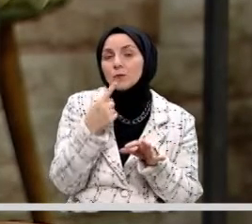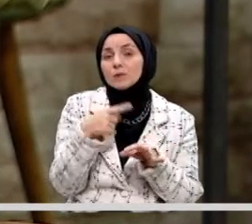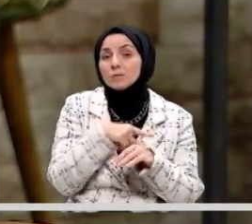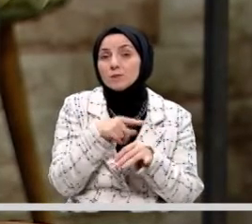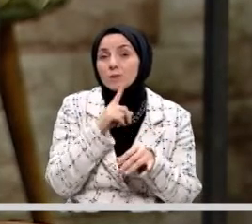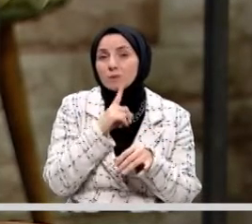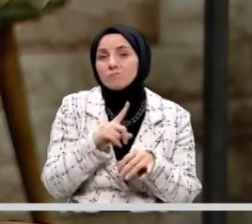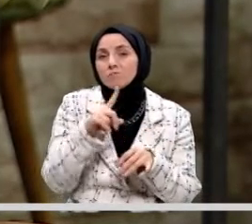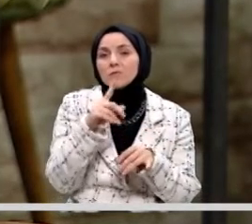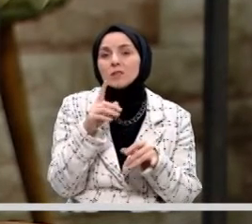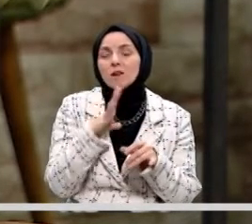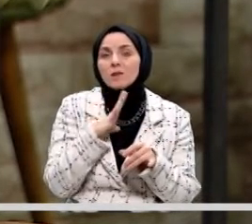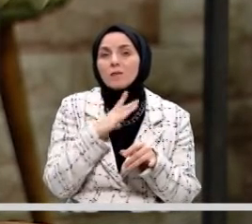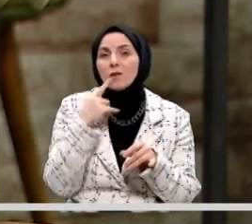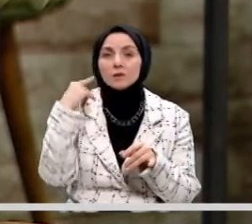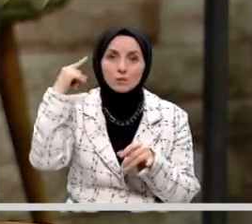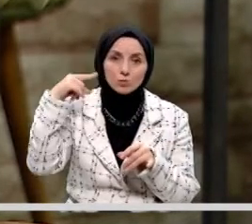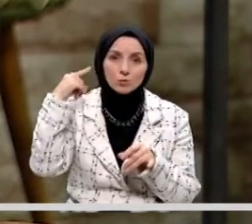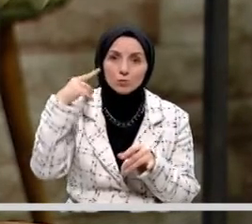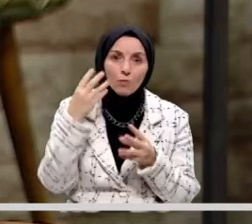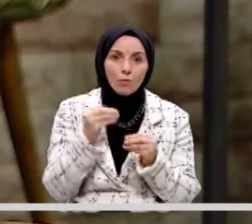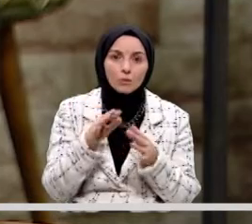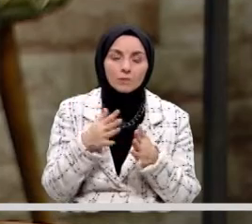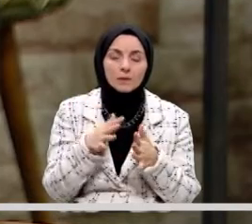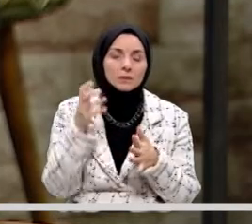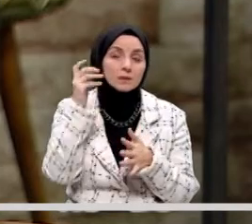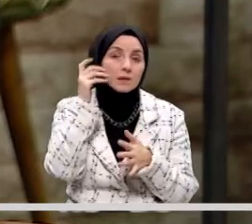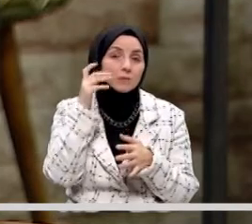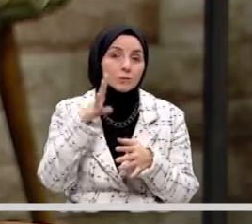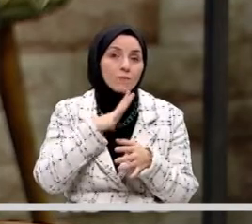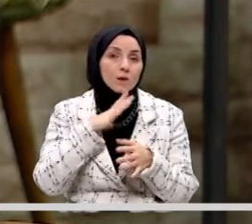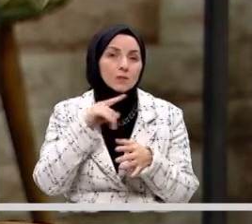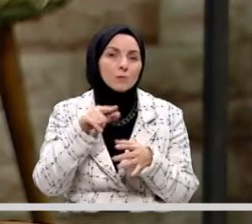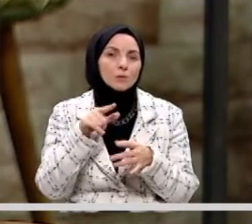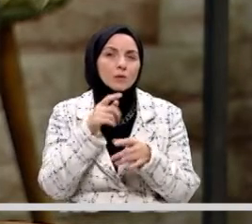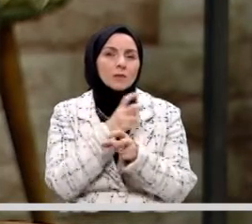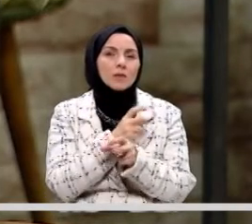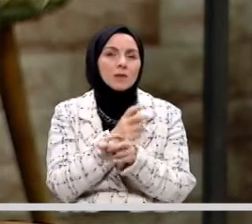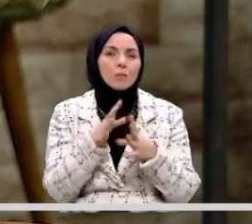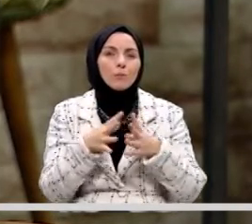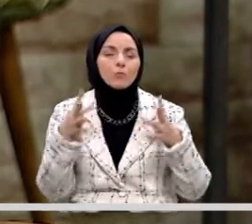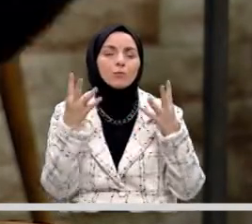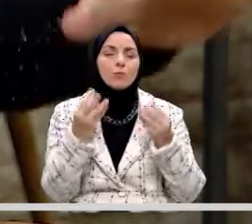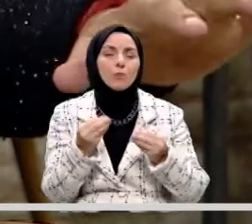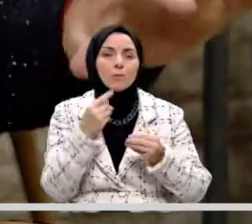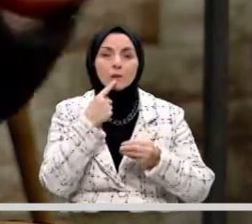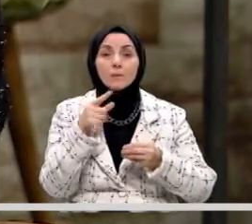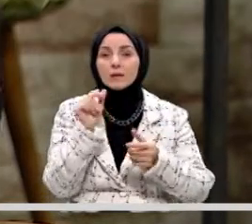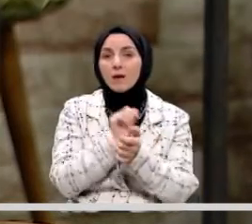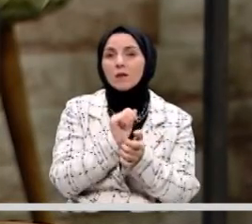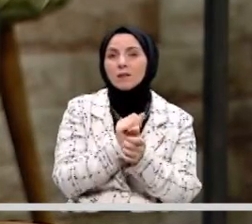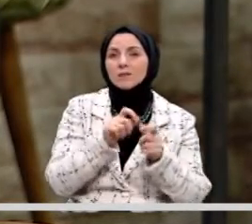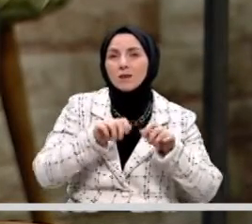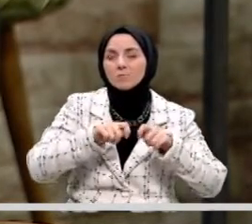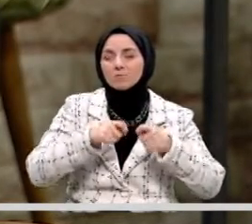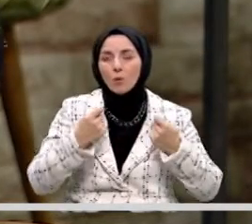edecekler diye düşünüyordur bakın ekran çok önemli Eğer bir telefon ve varsa burada tehlike çok büyük demektir Siz kopmuş sizden demektir bu